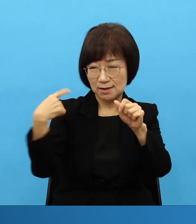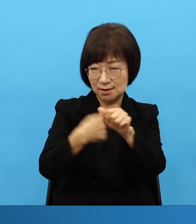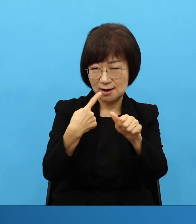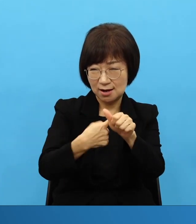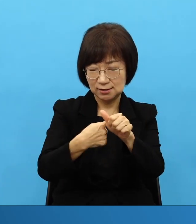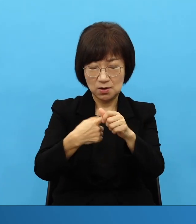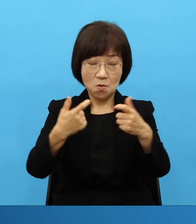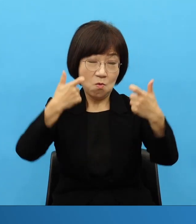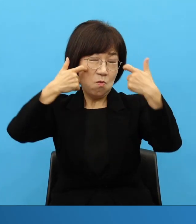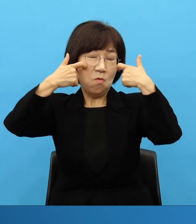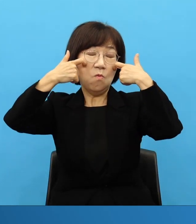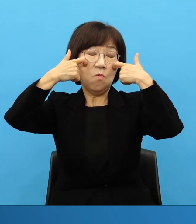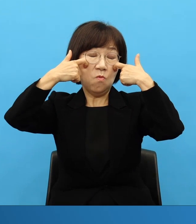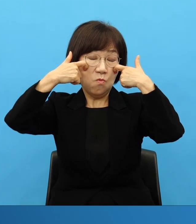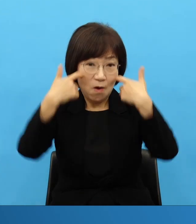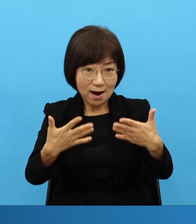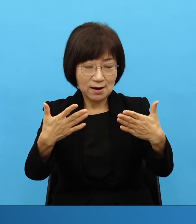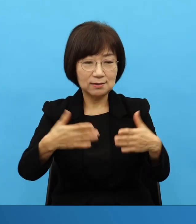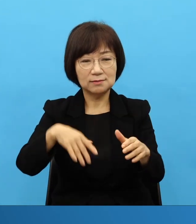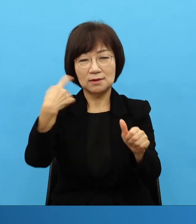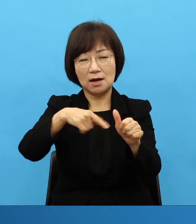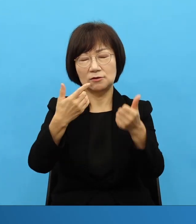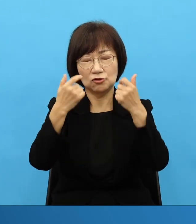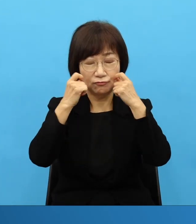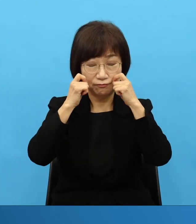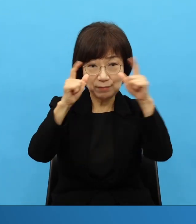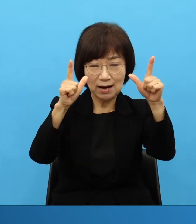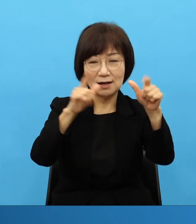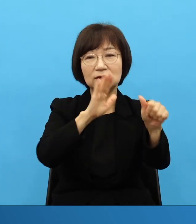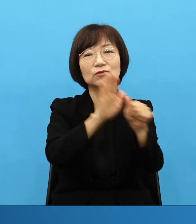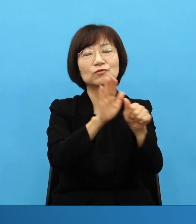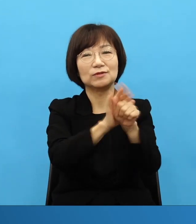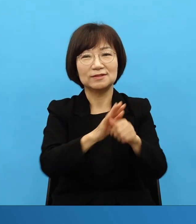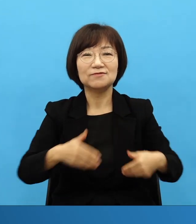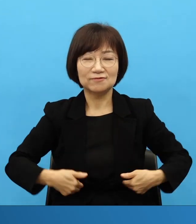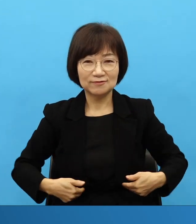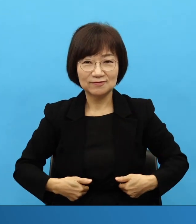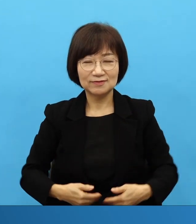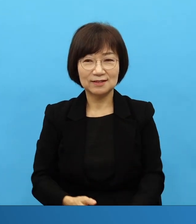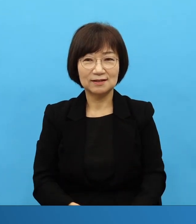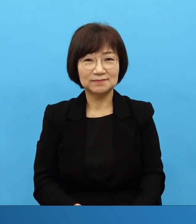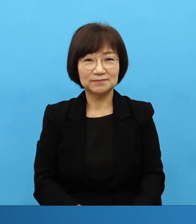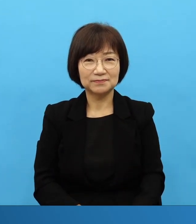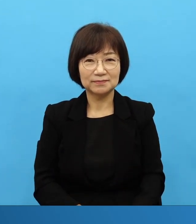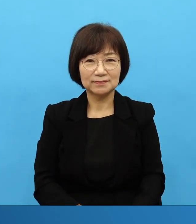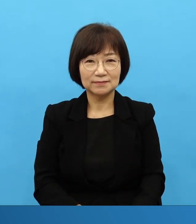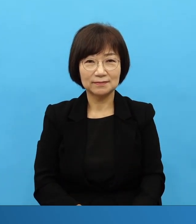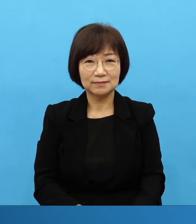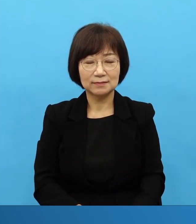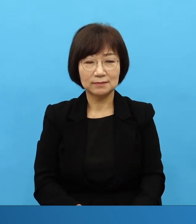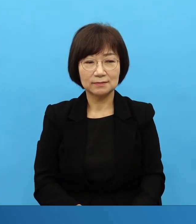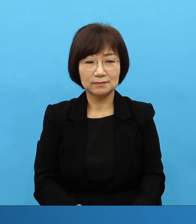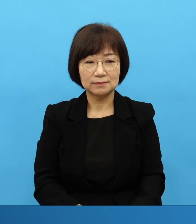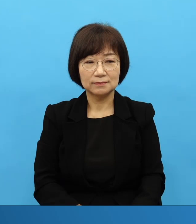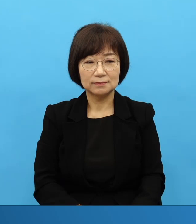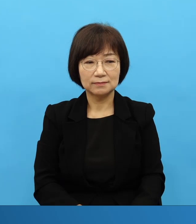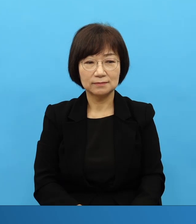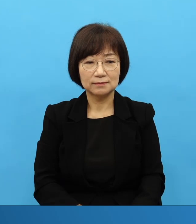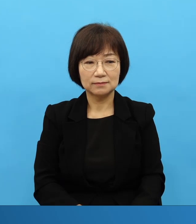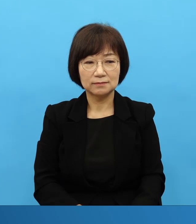Urim, that's actually the three feasts, and he allowed them to know this surely, and then with that they went down the 뭡니까? mountain. 운명을 완전히